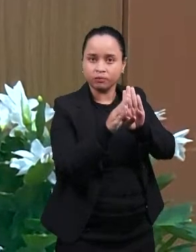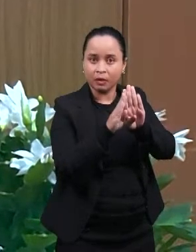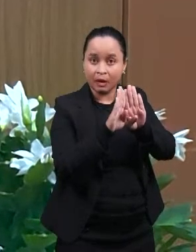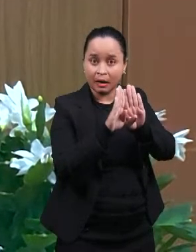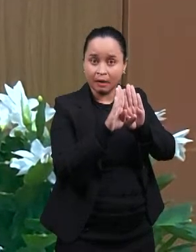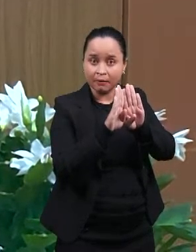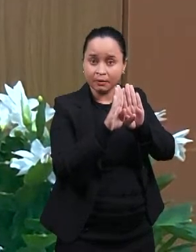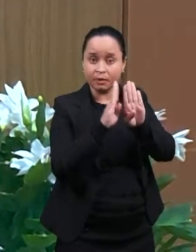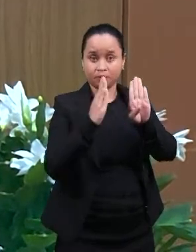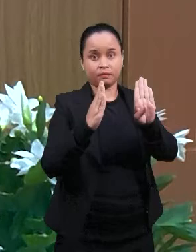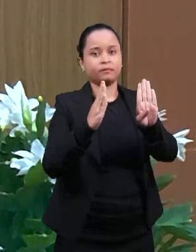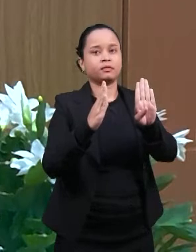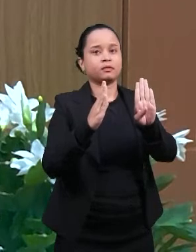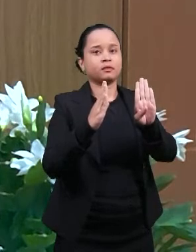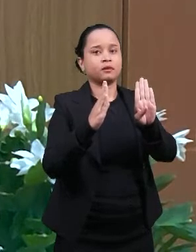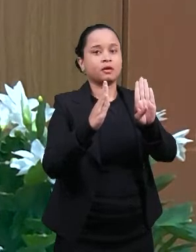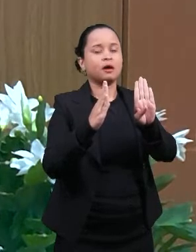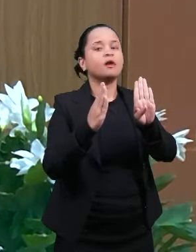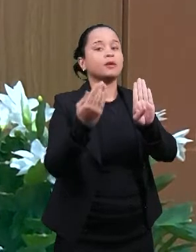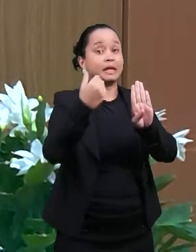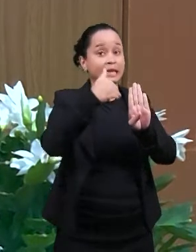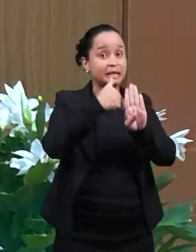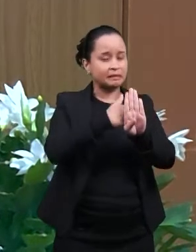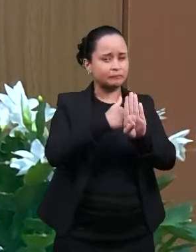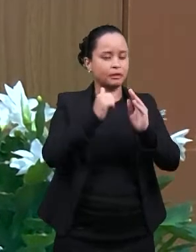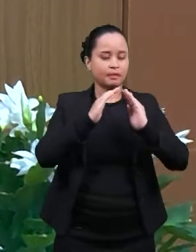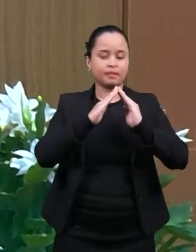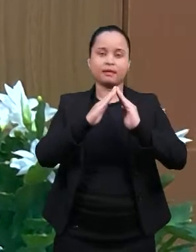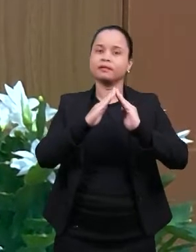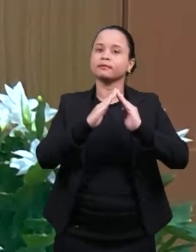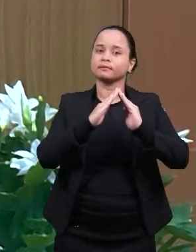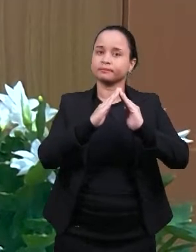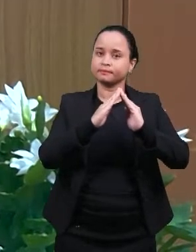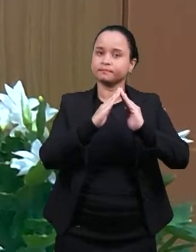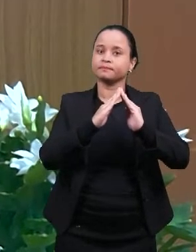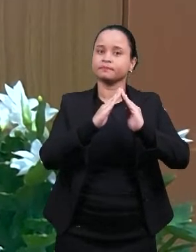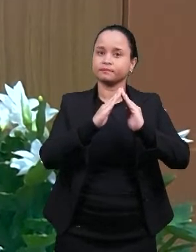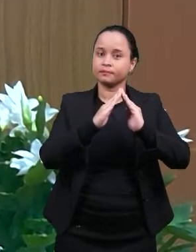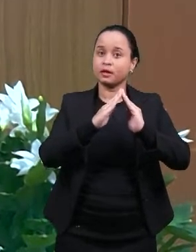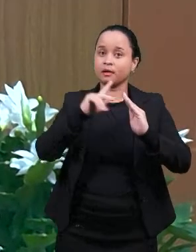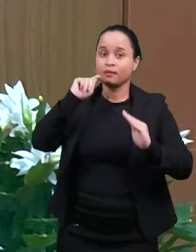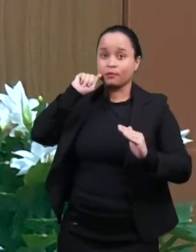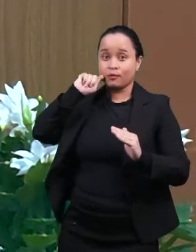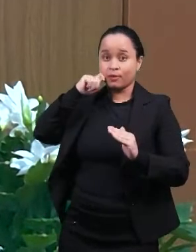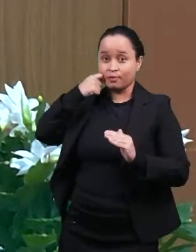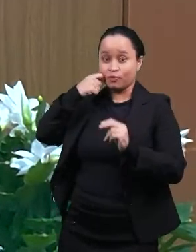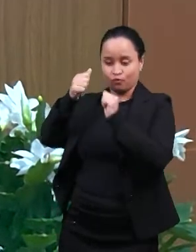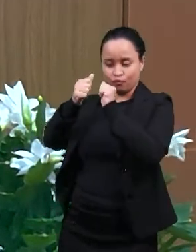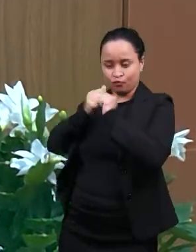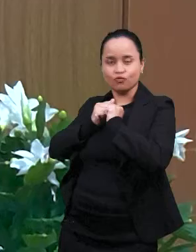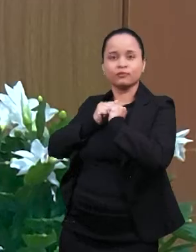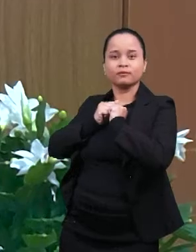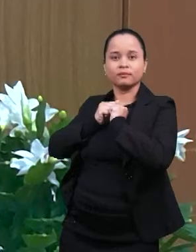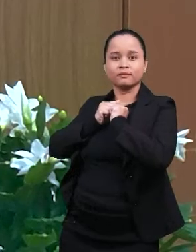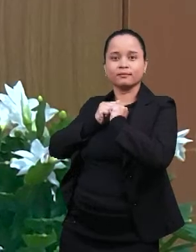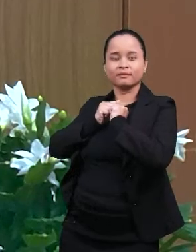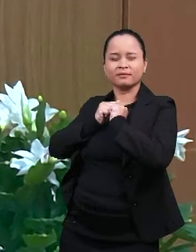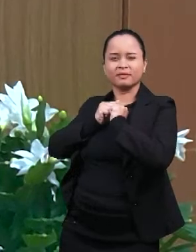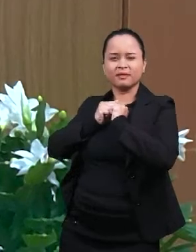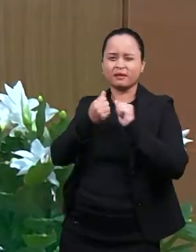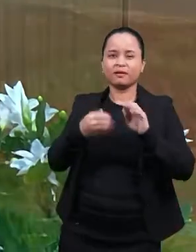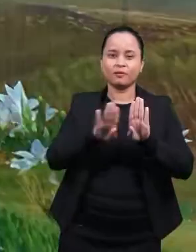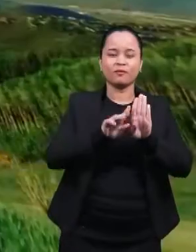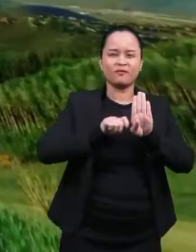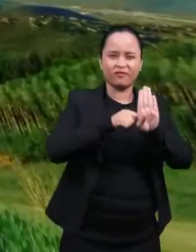отворит дверь, войду в дом с ним и буду вечерить с ним, и он со мной.